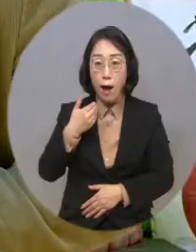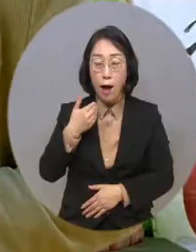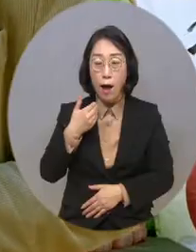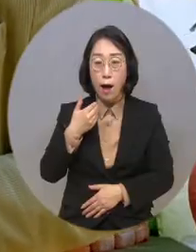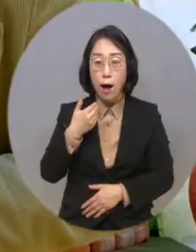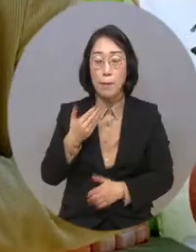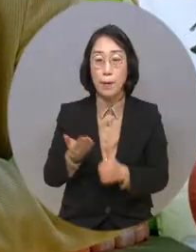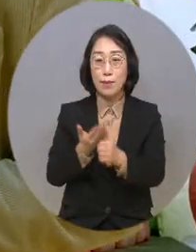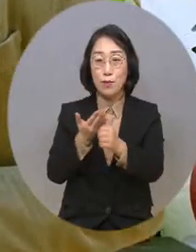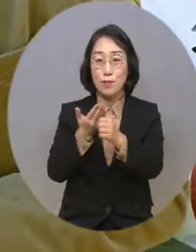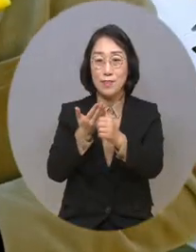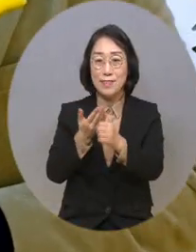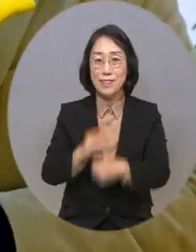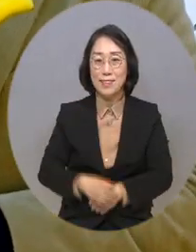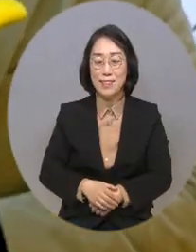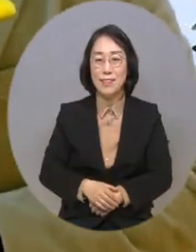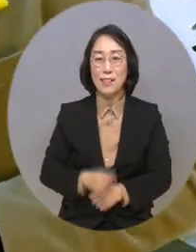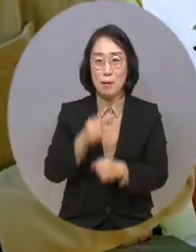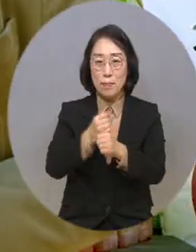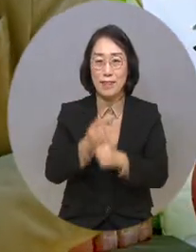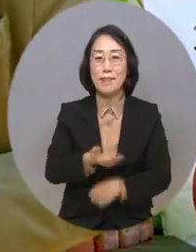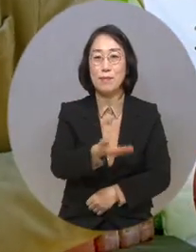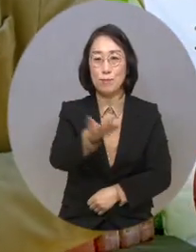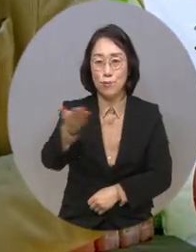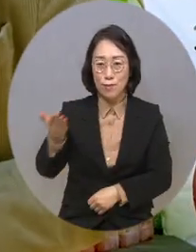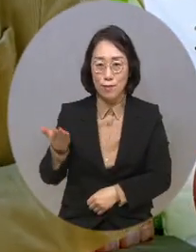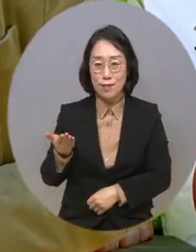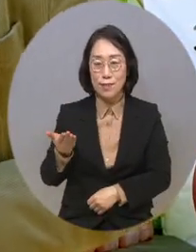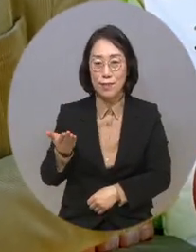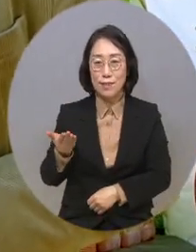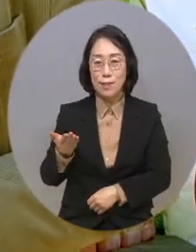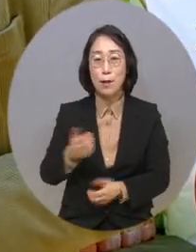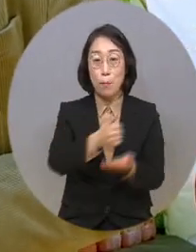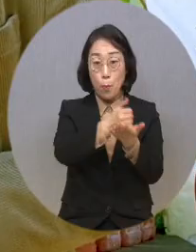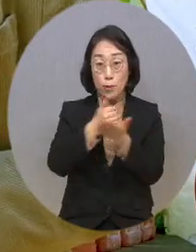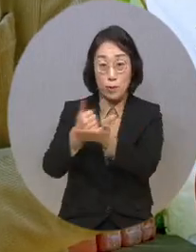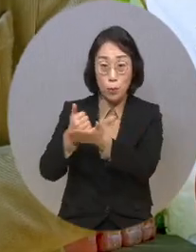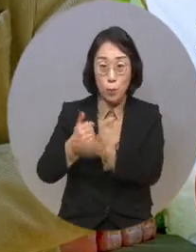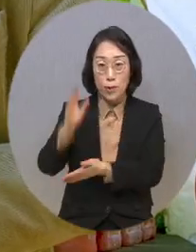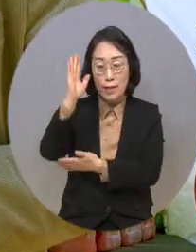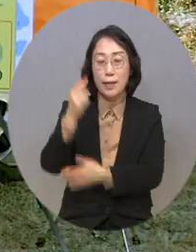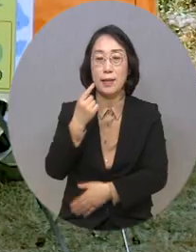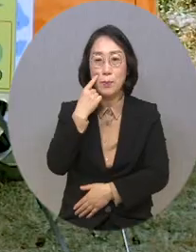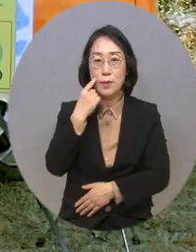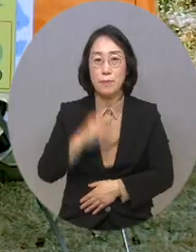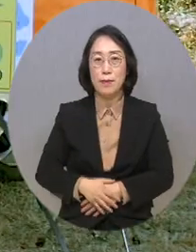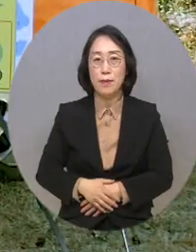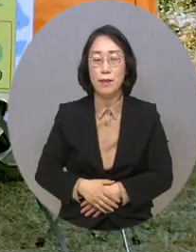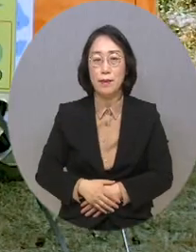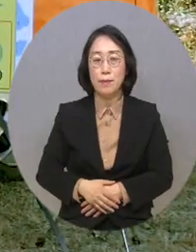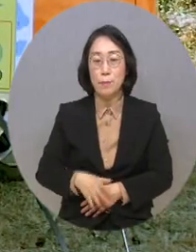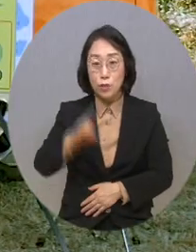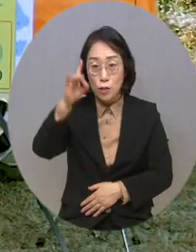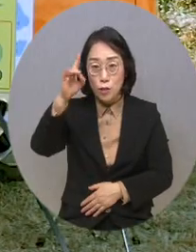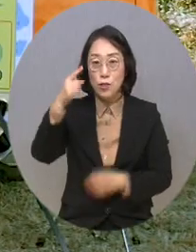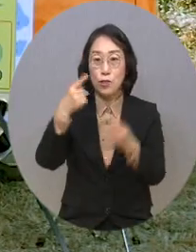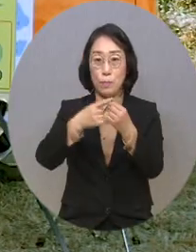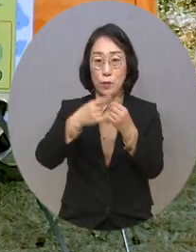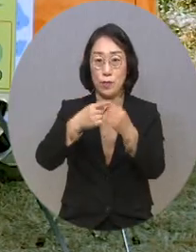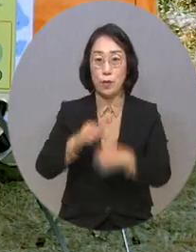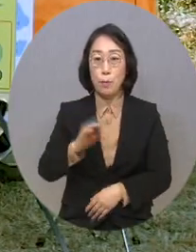만드셨는지, 우리, 생산자 여러분들 모시고, 직접, 이야기 듣도록 하겠습니다. 자, 그럼 먼저, 첫